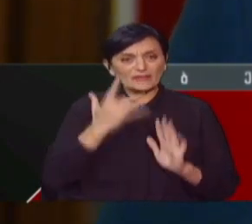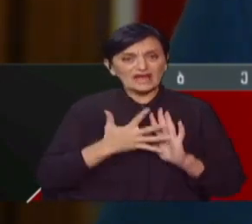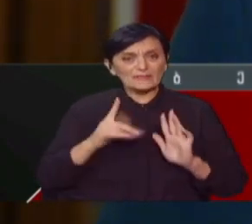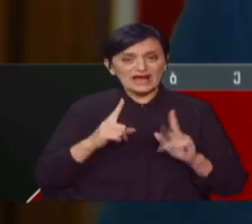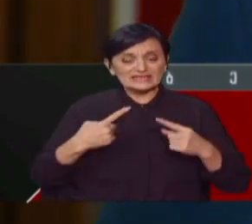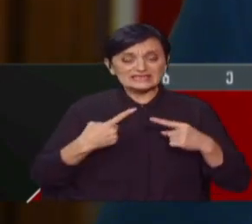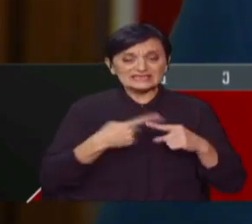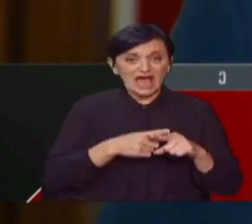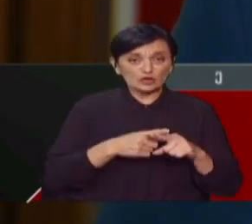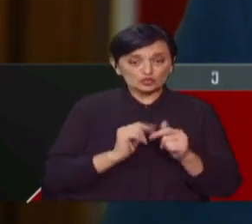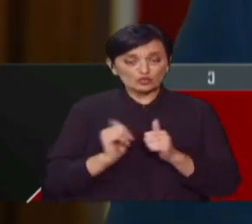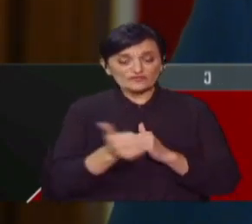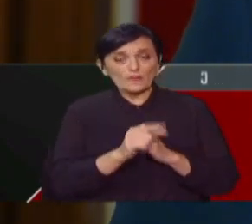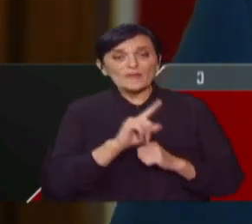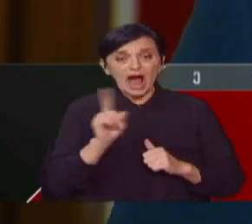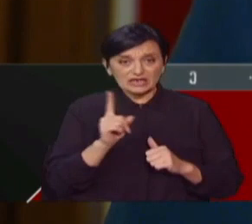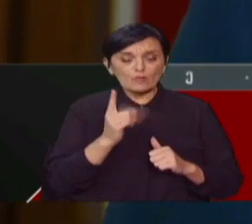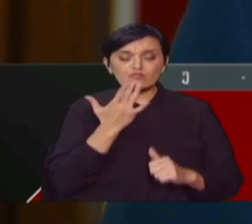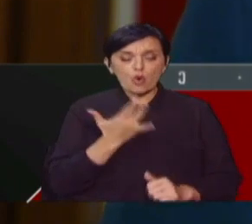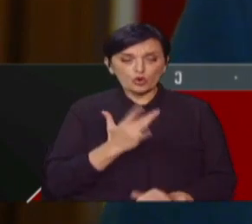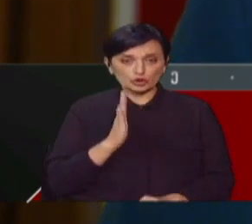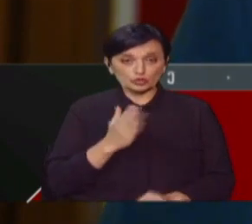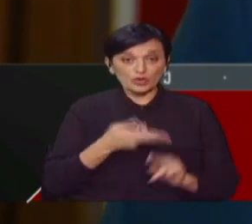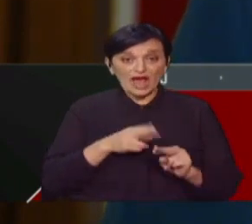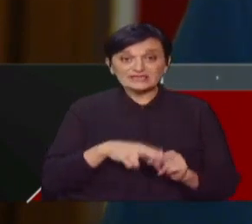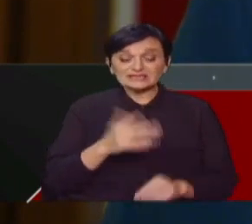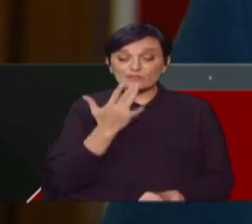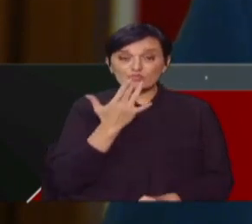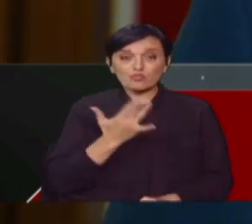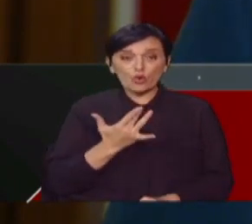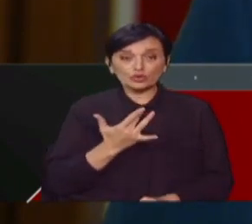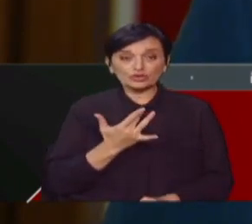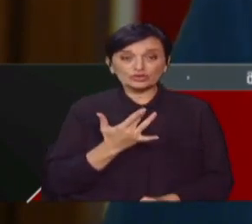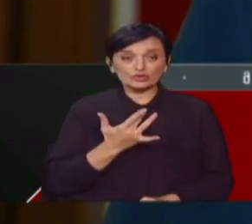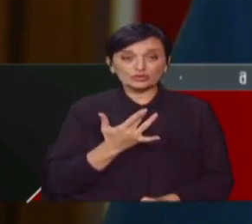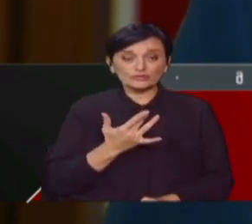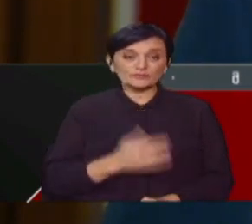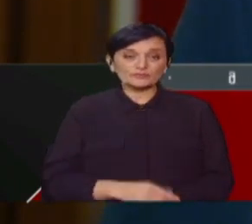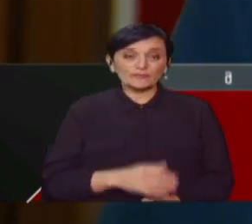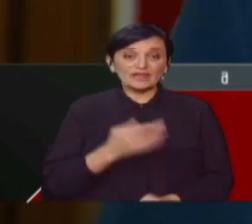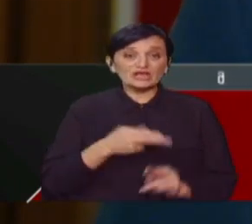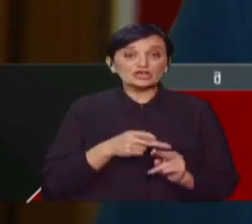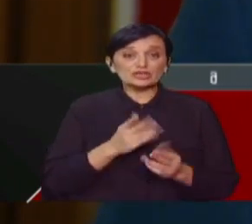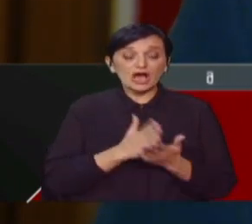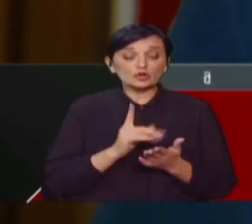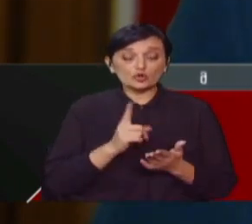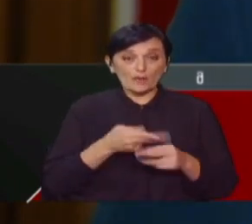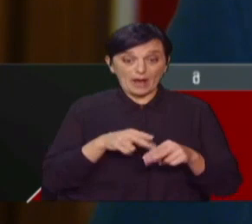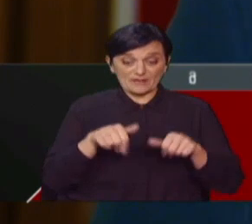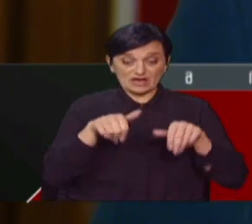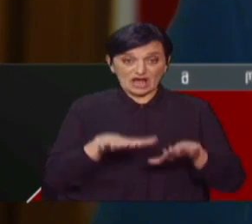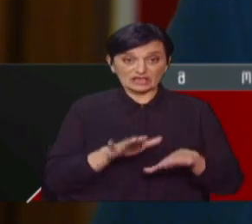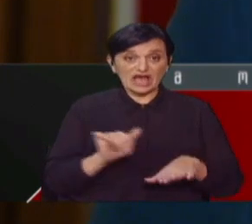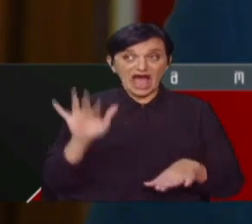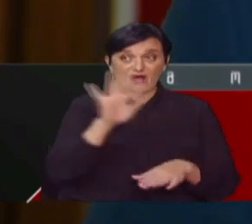ტექნიკურად ვასწრებთ ვიღაცებს, მაგრამ პოლიტიკური იქნება და ეს პოლიტიკური ის კონტექსტიც არის, რომ ამ გადაწყვეტილებით ევროპა